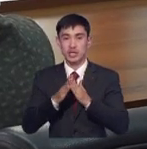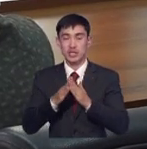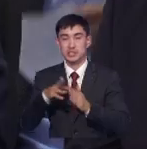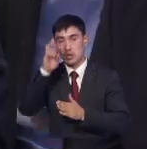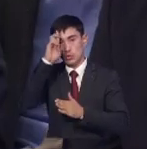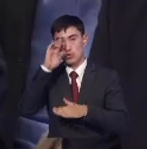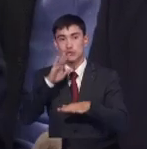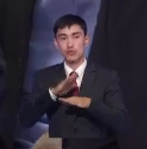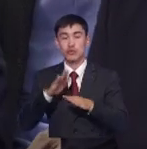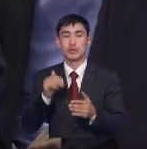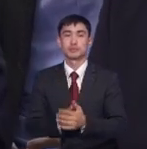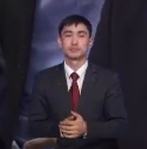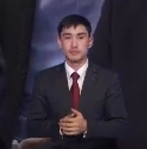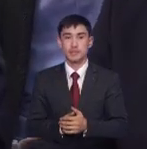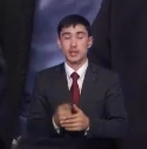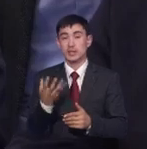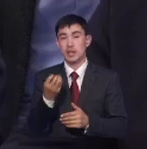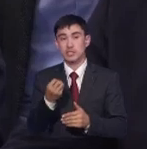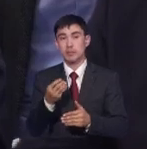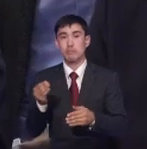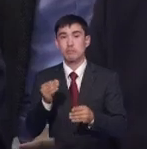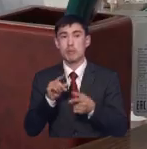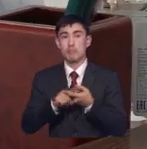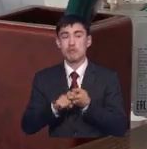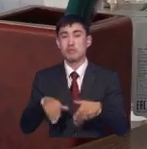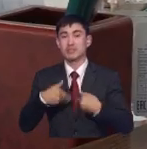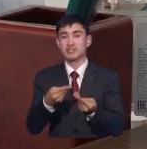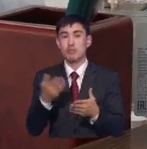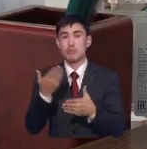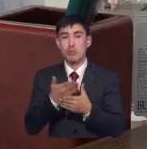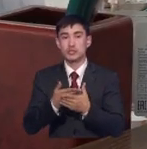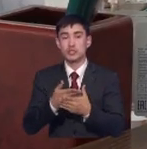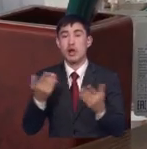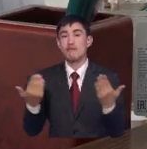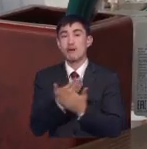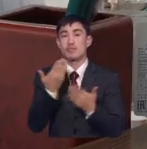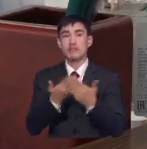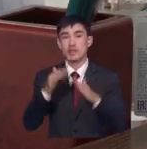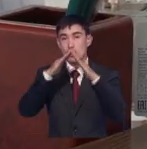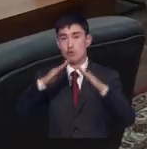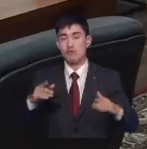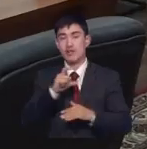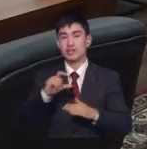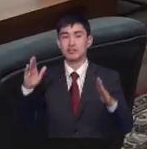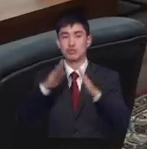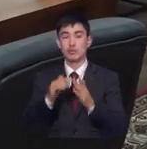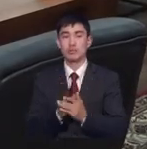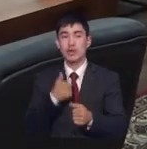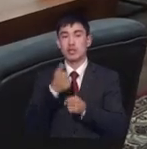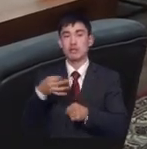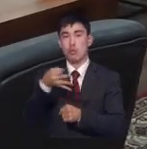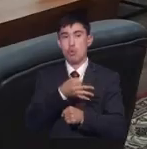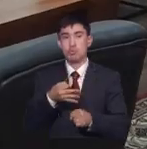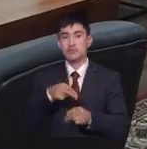из государственного жилищного фонда а также по поводу предоставления помощи в обновлении кровли многоквартирного дома глава